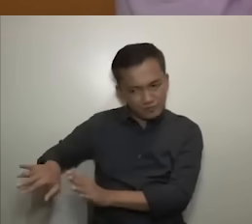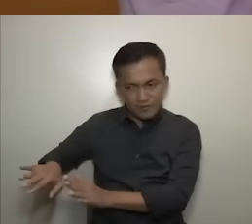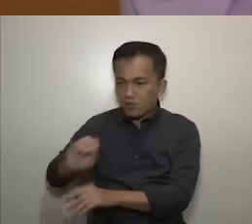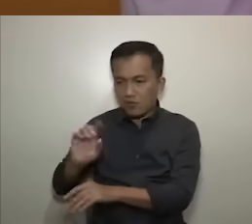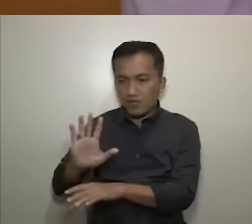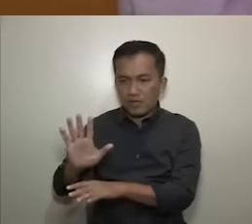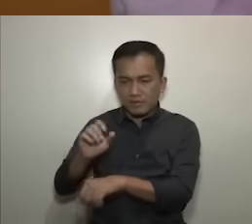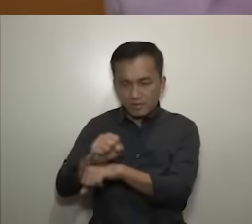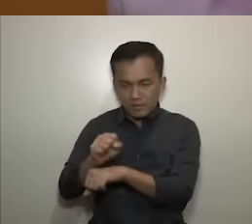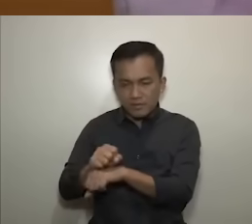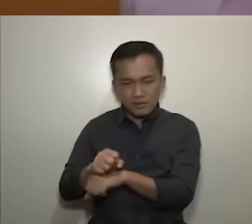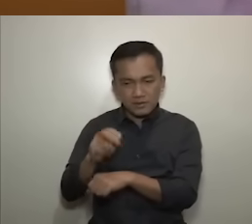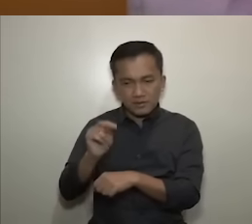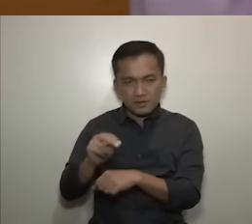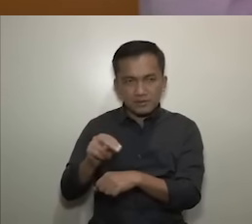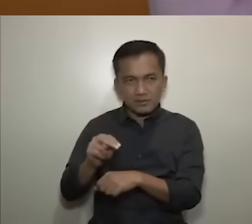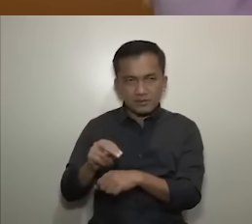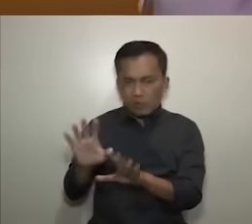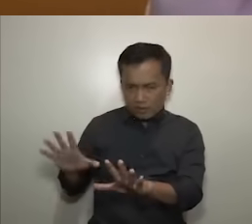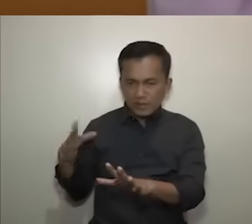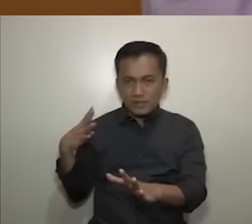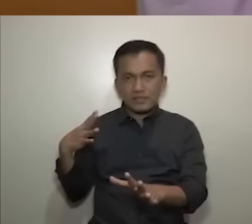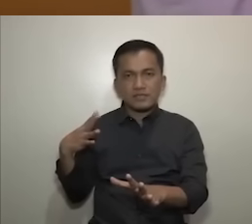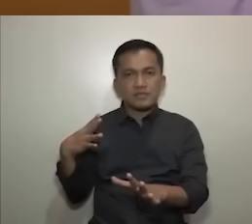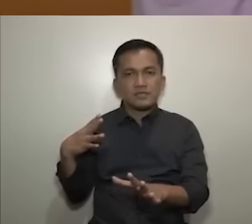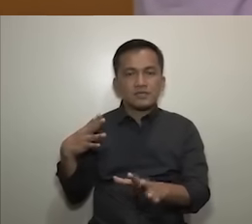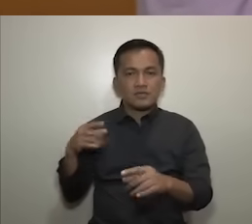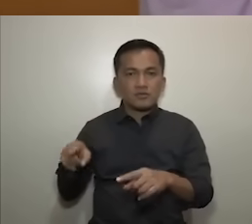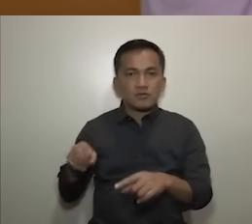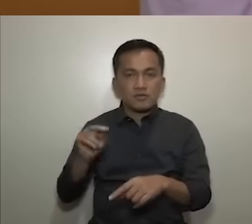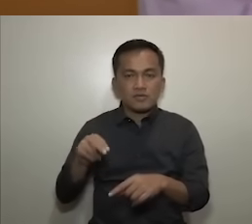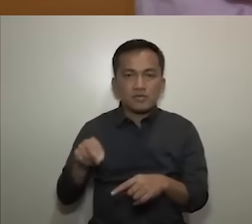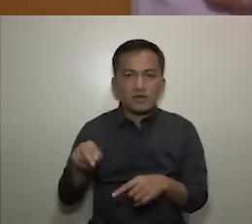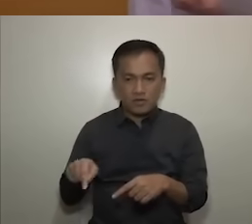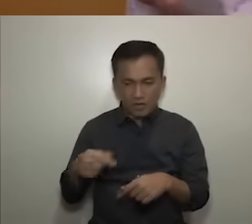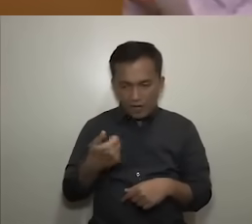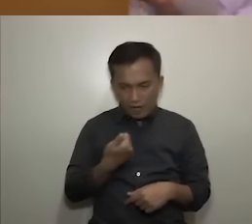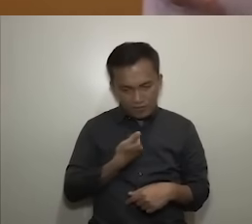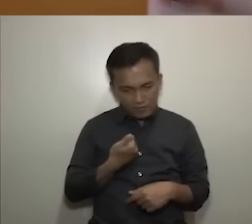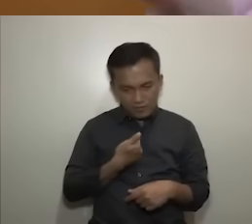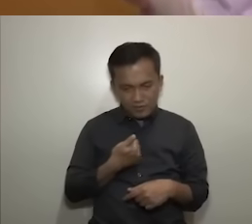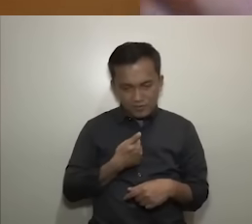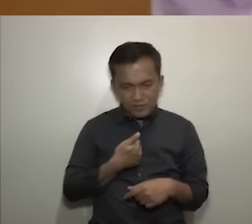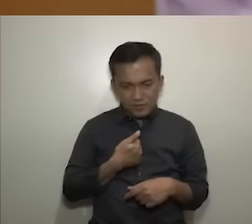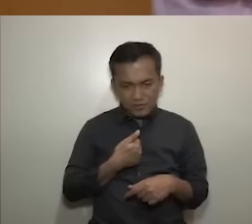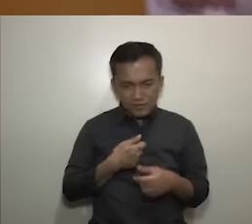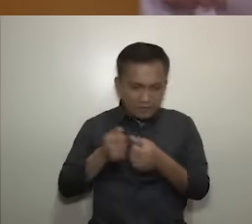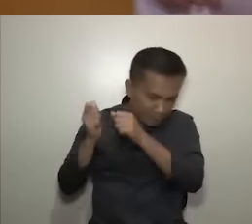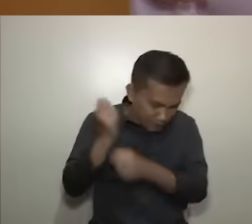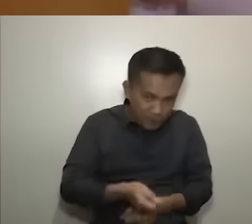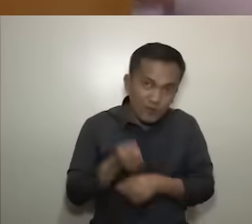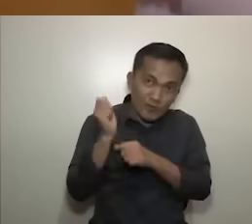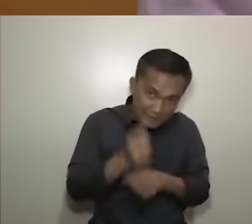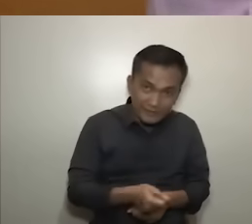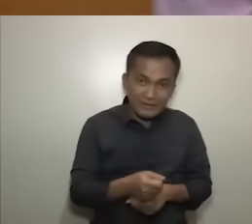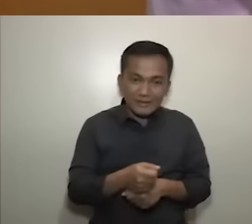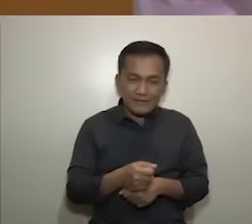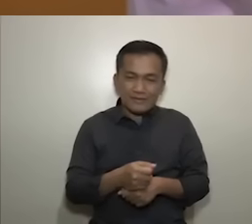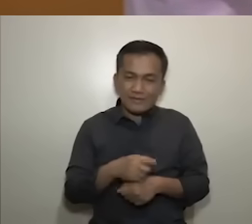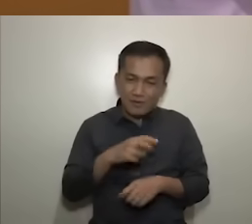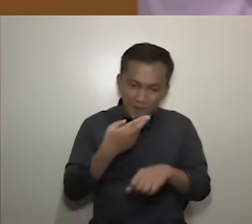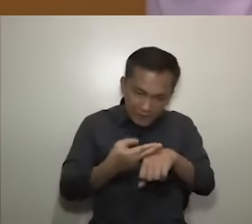na magtrabaho kung kinakailangan. Siya naman po. Sandali lang, kung kinakailangan, ako'y magpala at magpiko ng mga